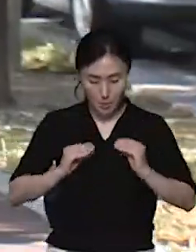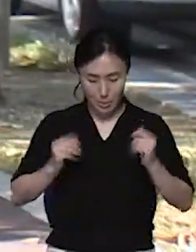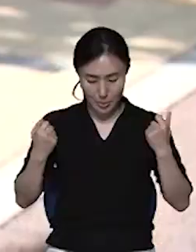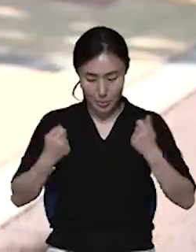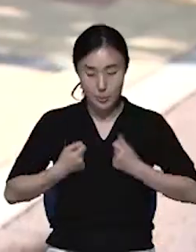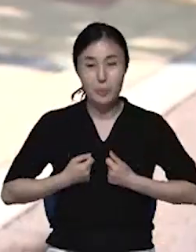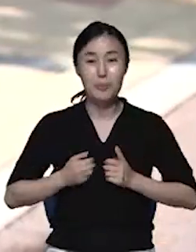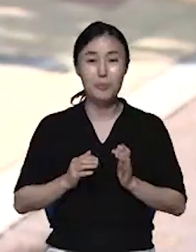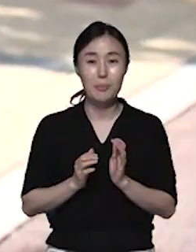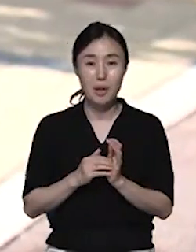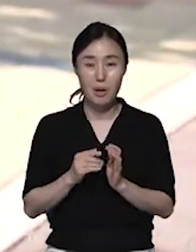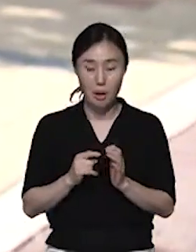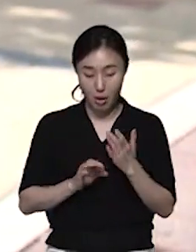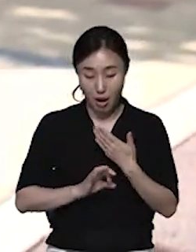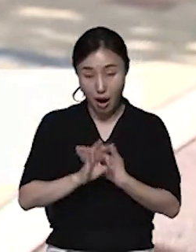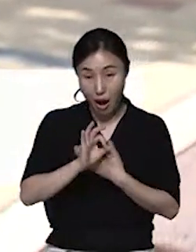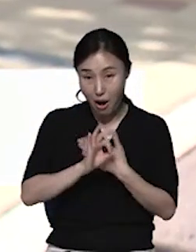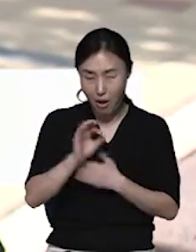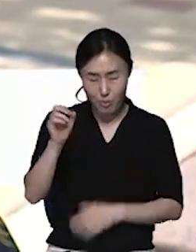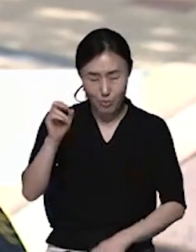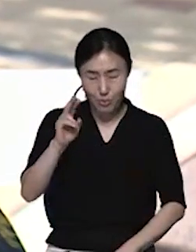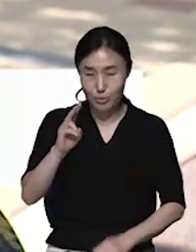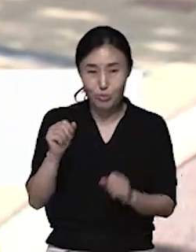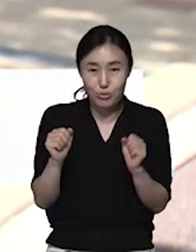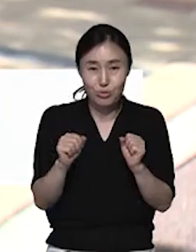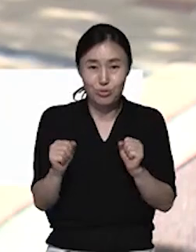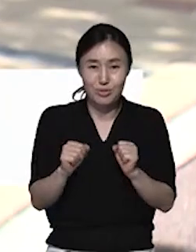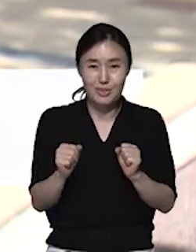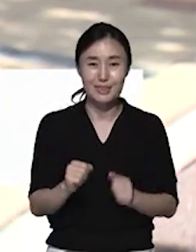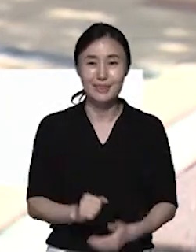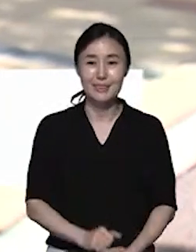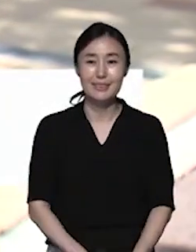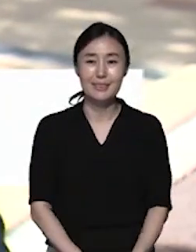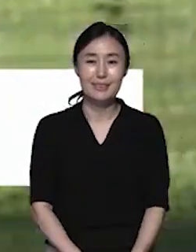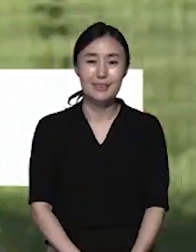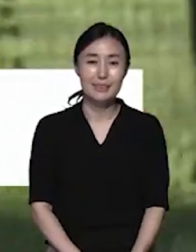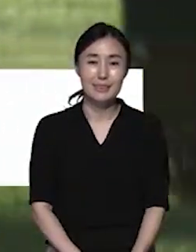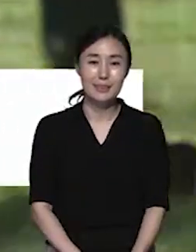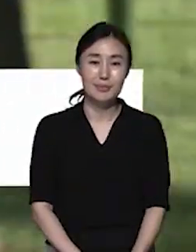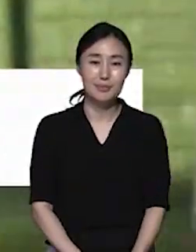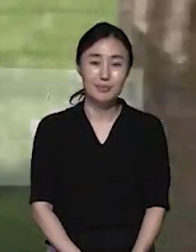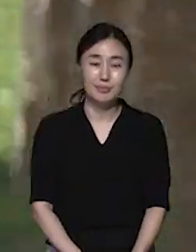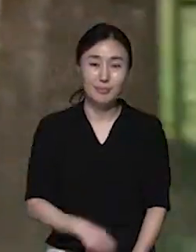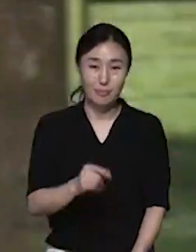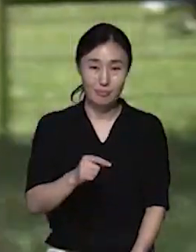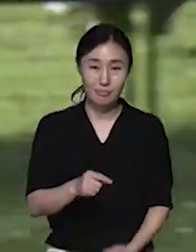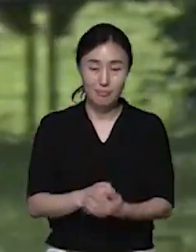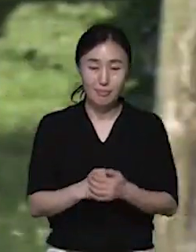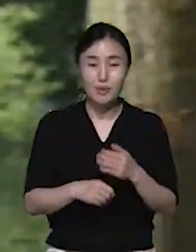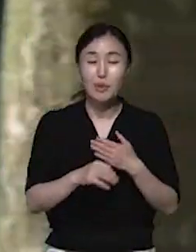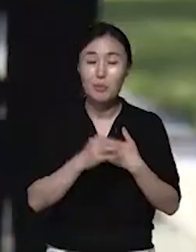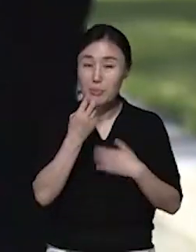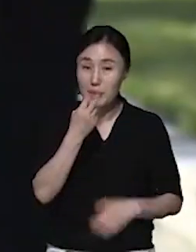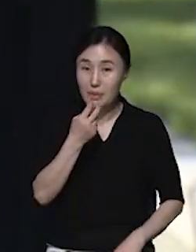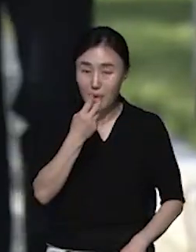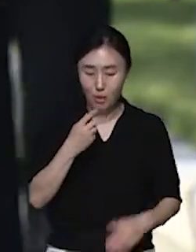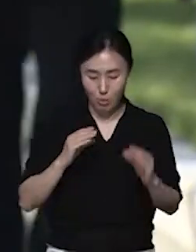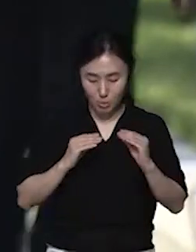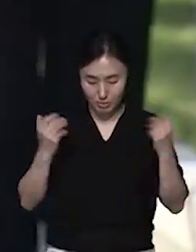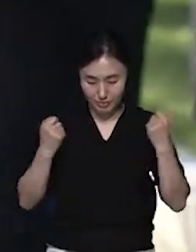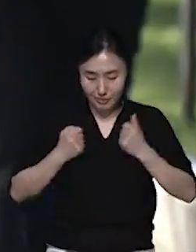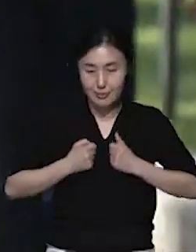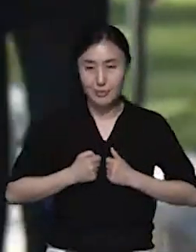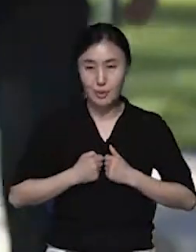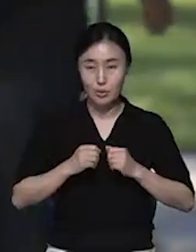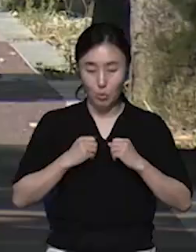걸쳤습니다. 어느 아침에 저 춥고 막 춥게 춥게. 여분의 외투는 필수. 두툼한